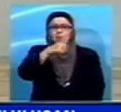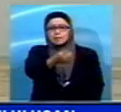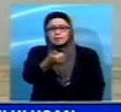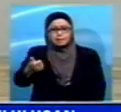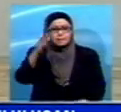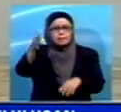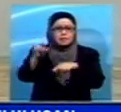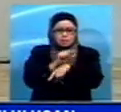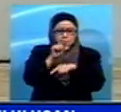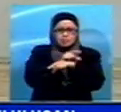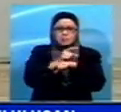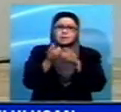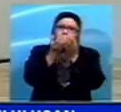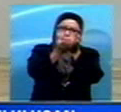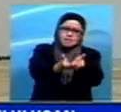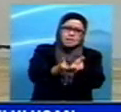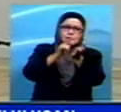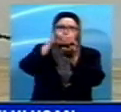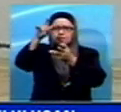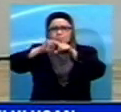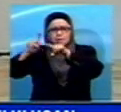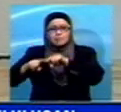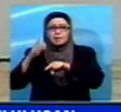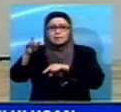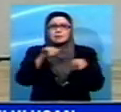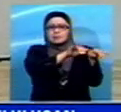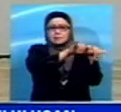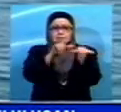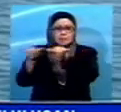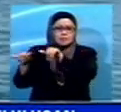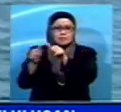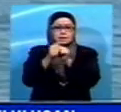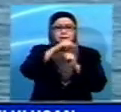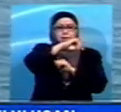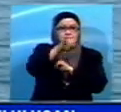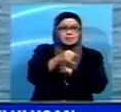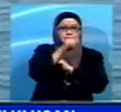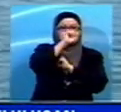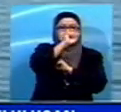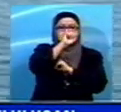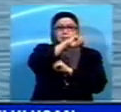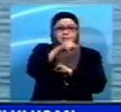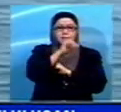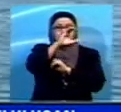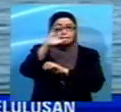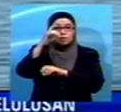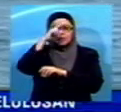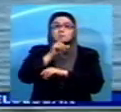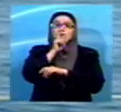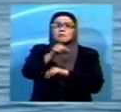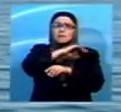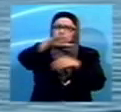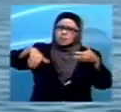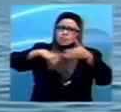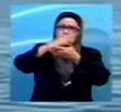ini akan diselaraskan melalui JCC untuk memastikan bahwa segala pencarian ini akan